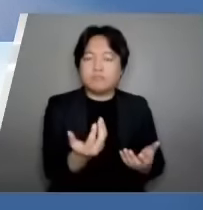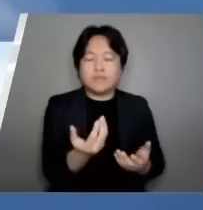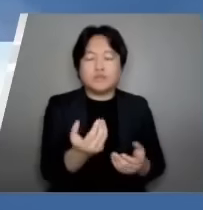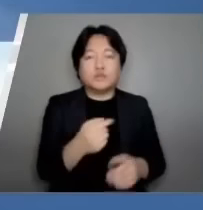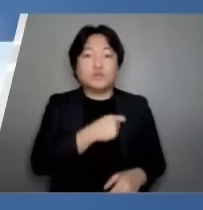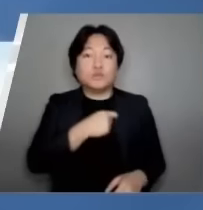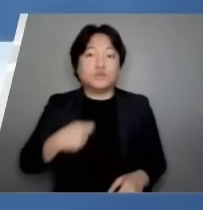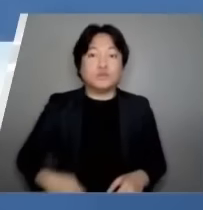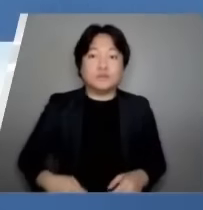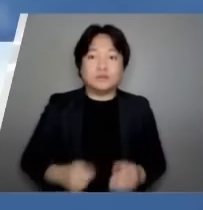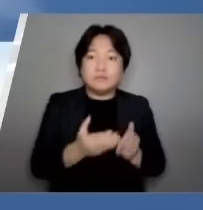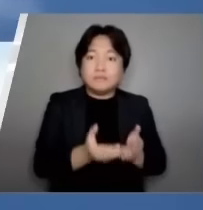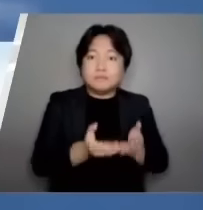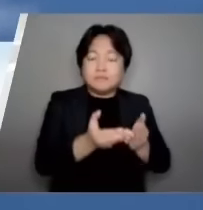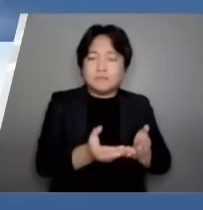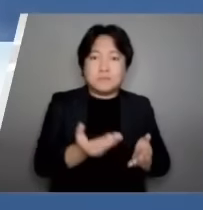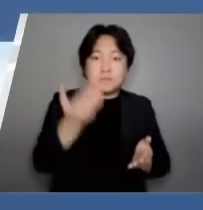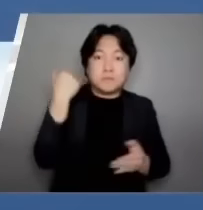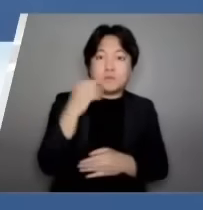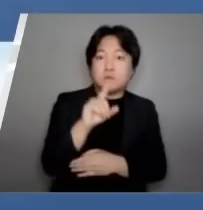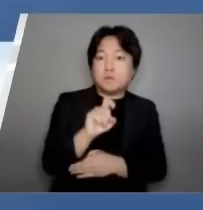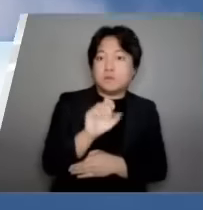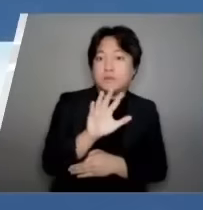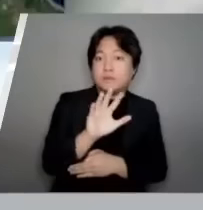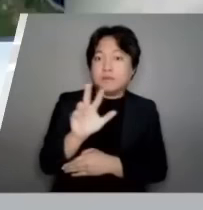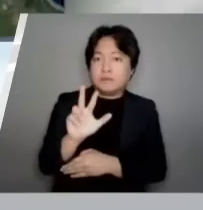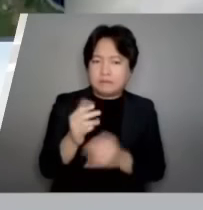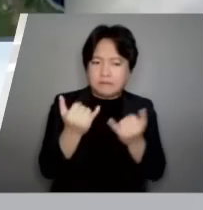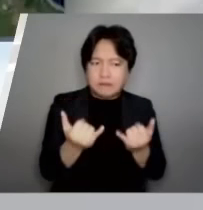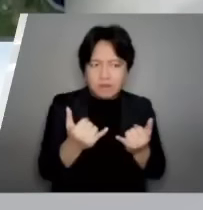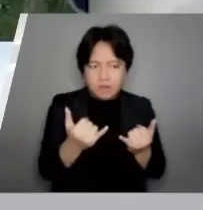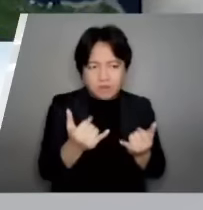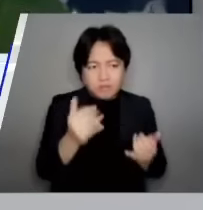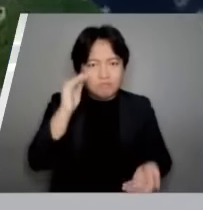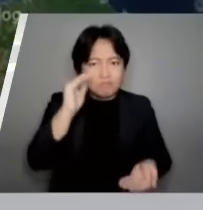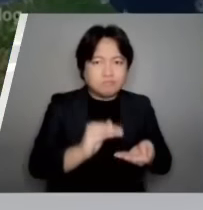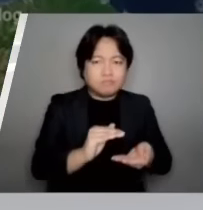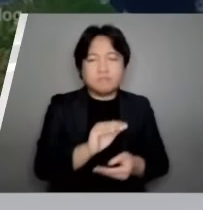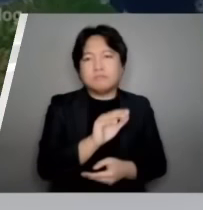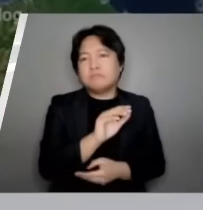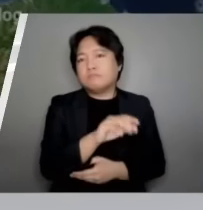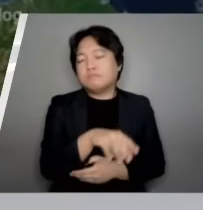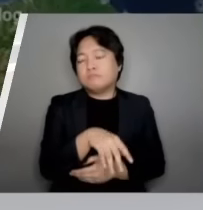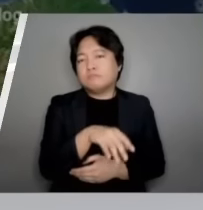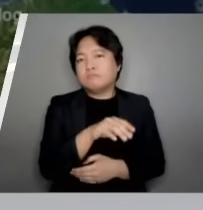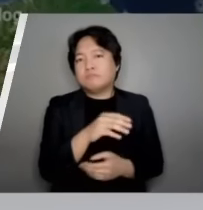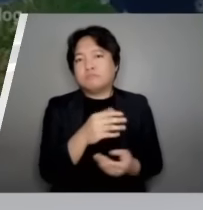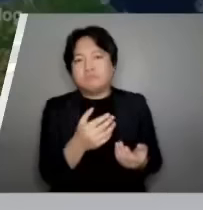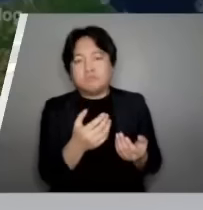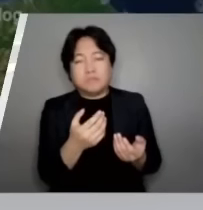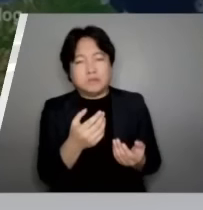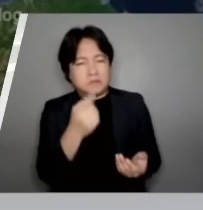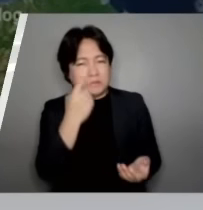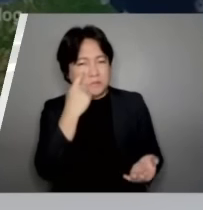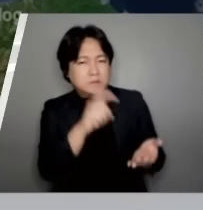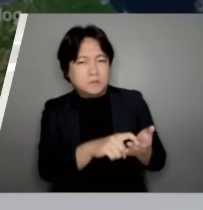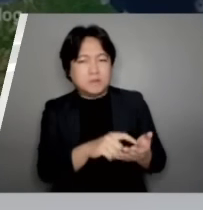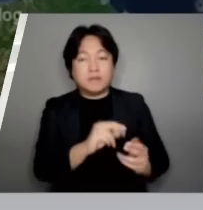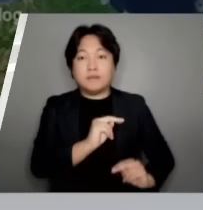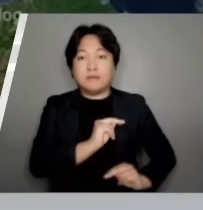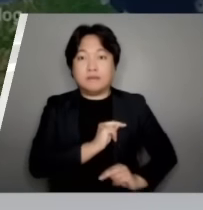nasa 95 hanggang 104 vessels na ang namonitor. Kinumpirma rin ng Navy ang napaulat na China Coast Guard vessel na